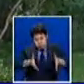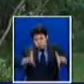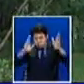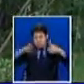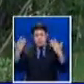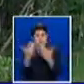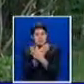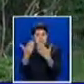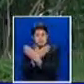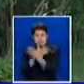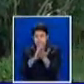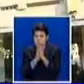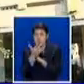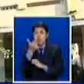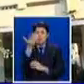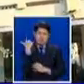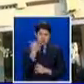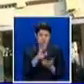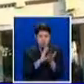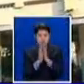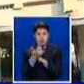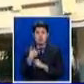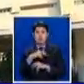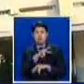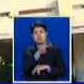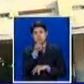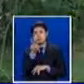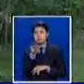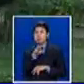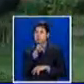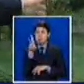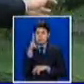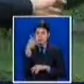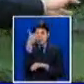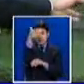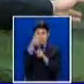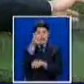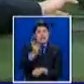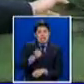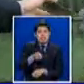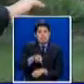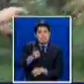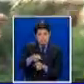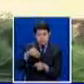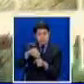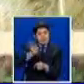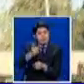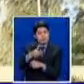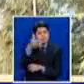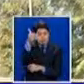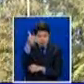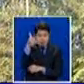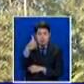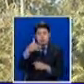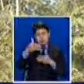เปลี่ยนเปลี่ยนแปลงไปเยอะนะครับแต่้าเผื่อเรามองดูนะครับตรงนี้เราจะเห็นเสาธงเนี่เสาธงอยู่ที่เดิมนะครับแล้วก็อาคาร